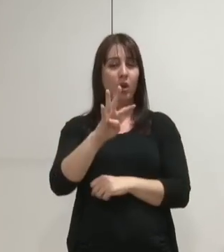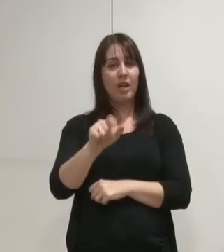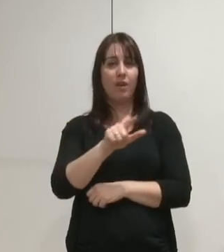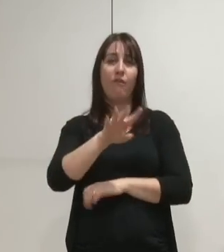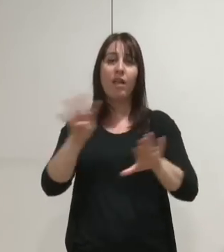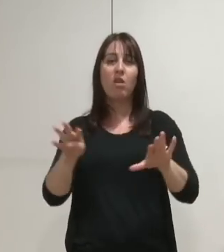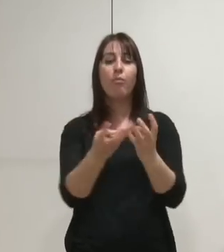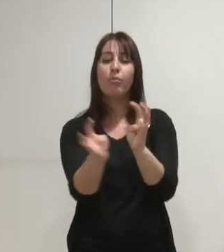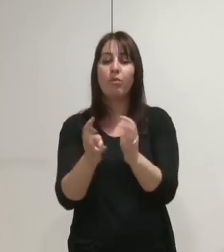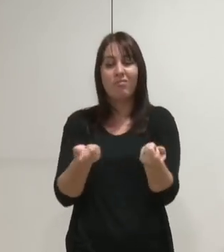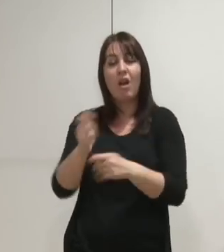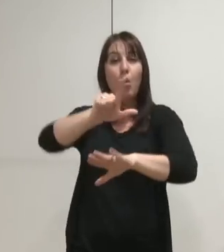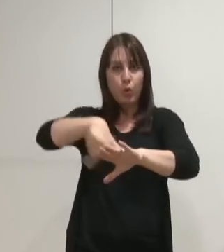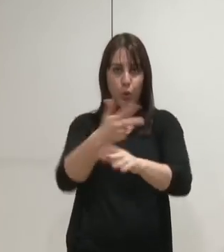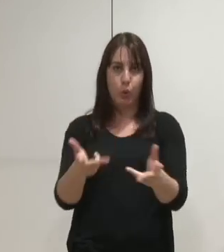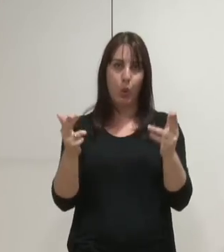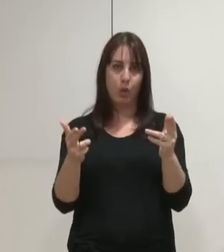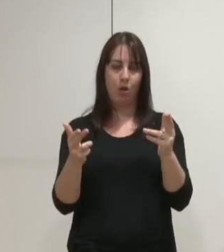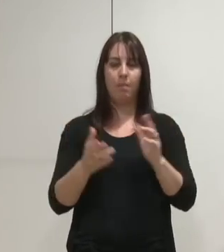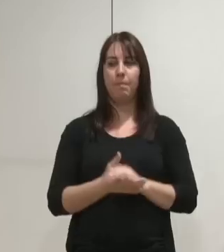€ pour une durée de 2